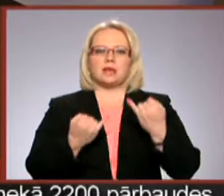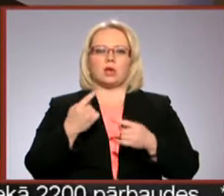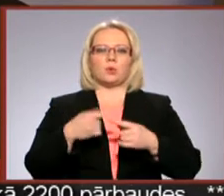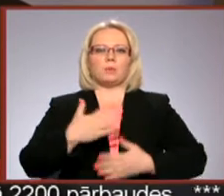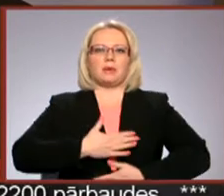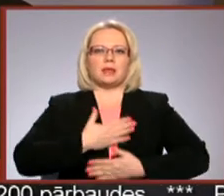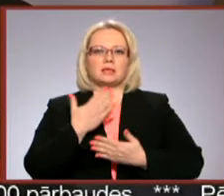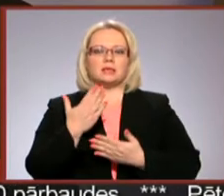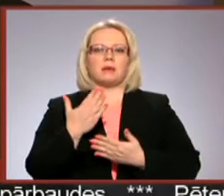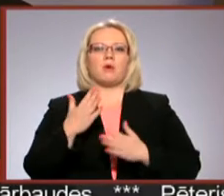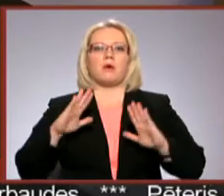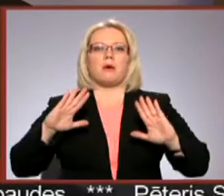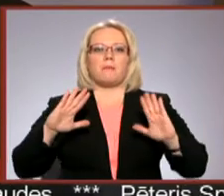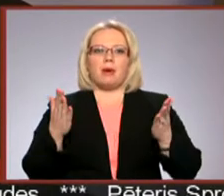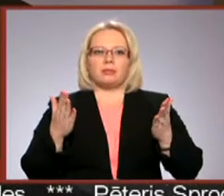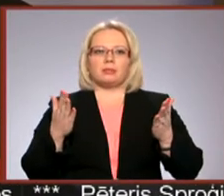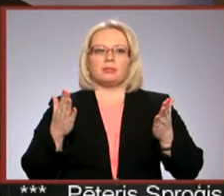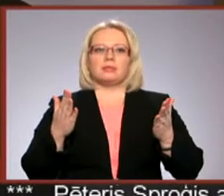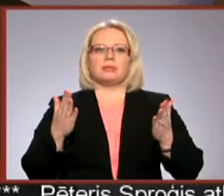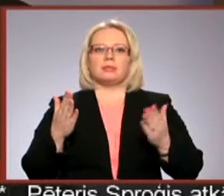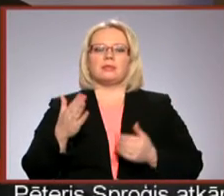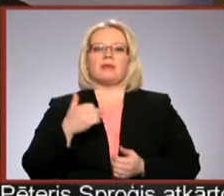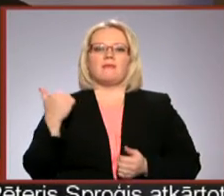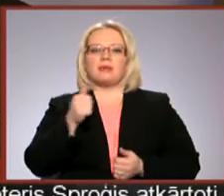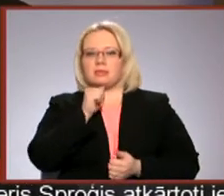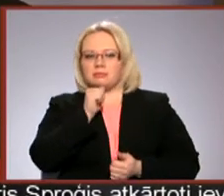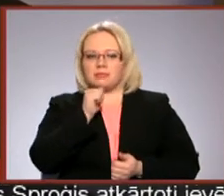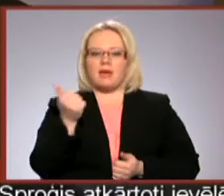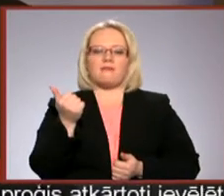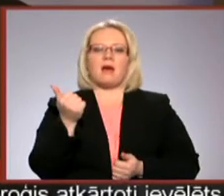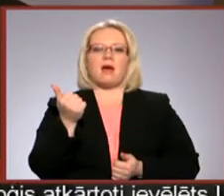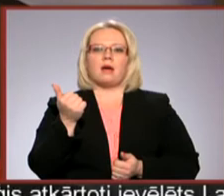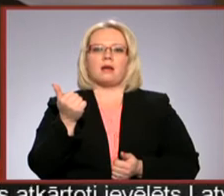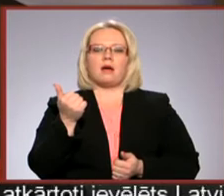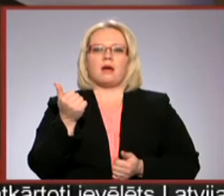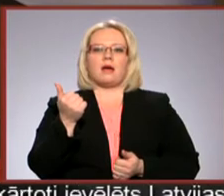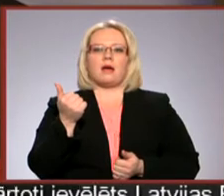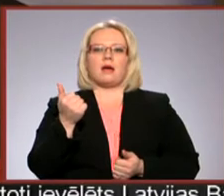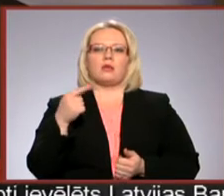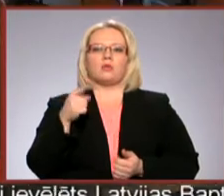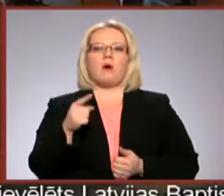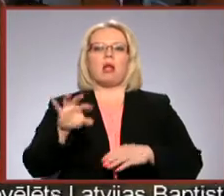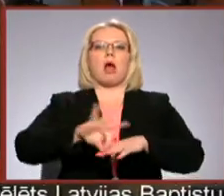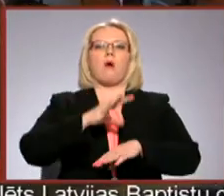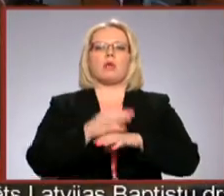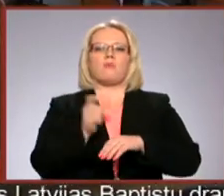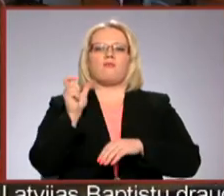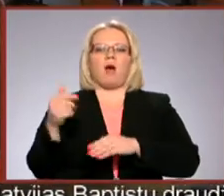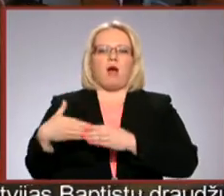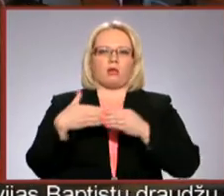mīlestību, bet viņi nevar valkāt šo laulību vārdu. Es par